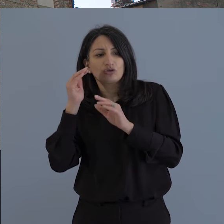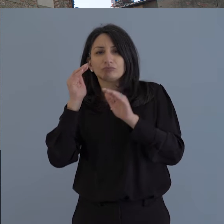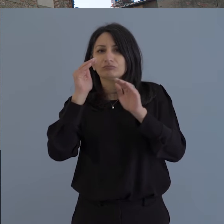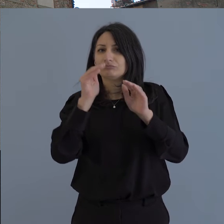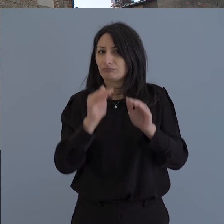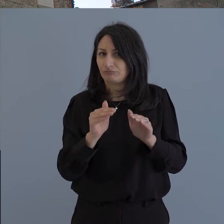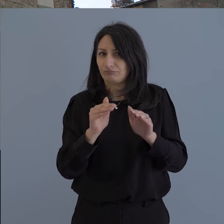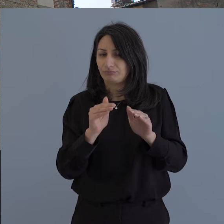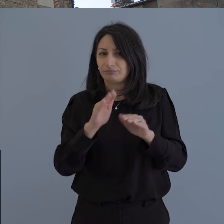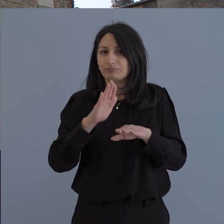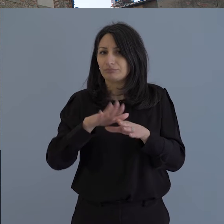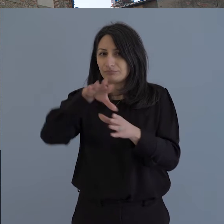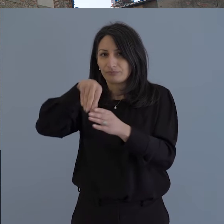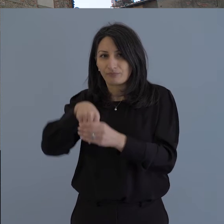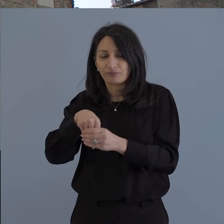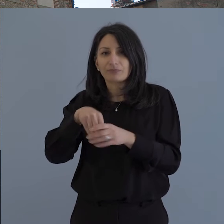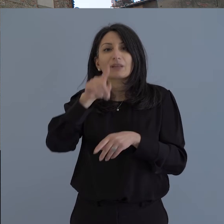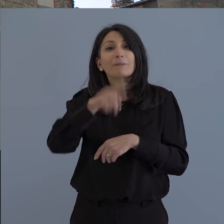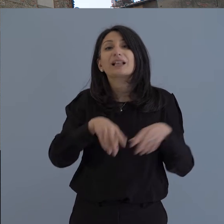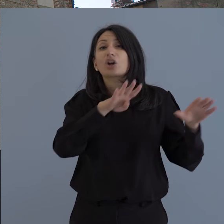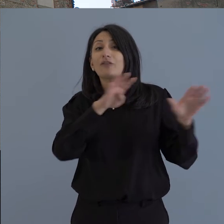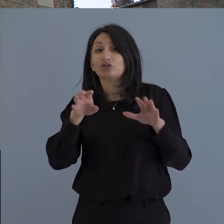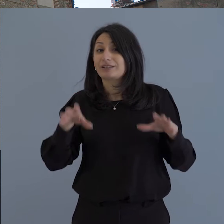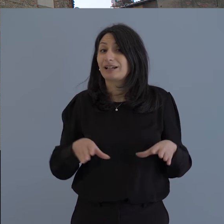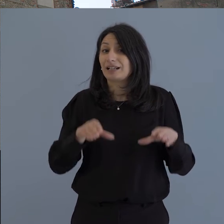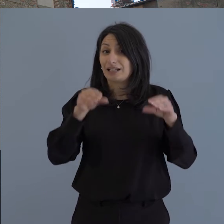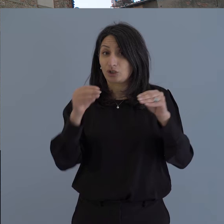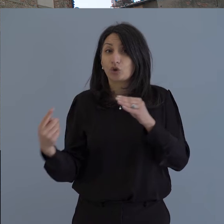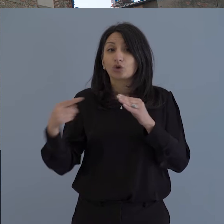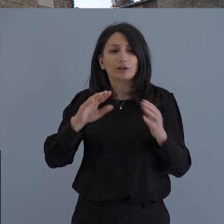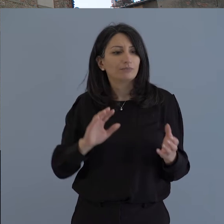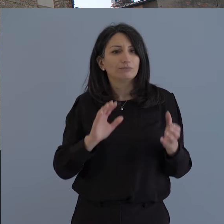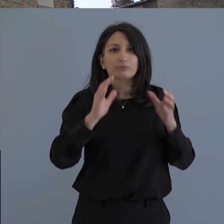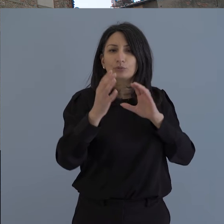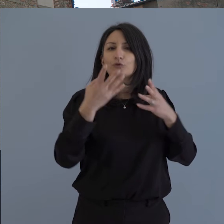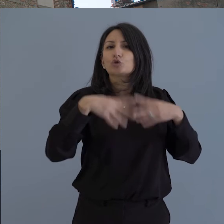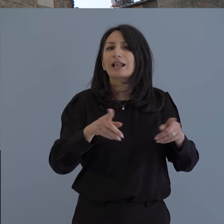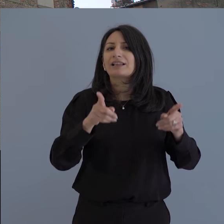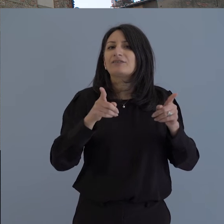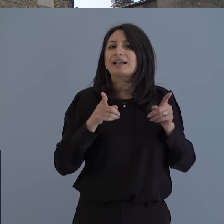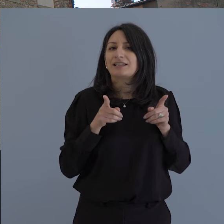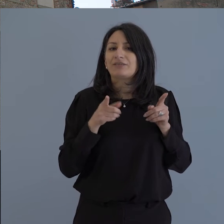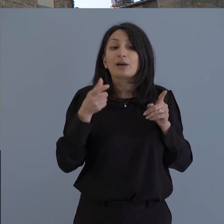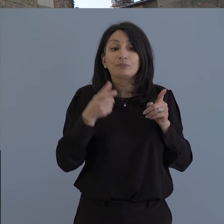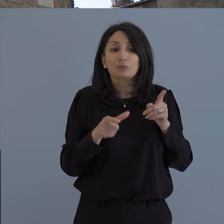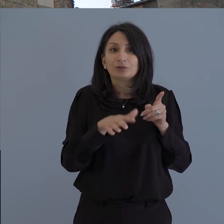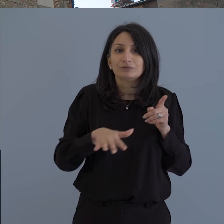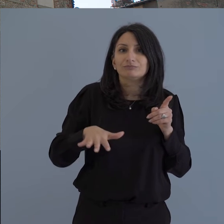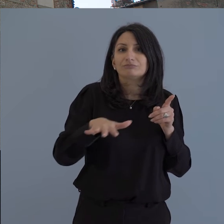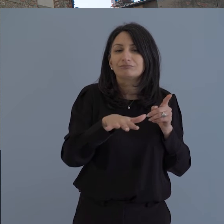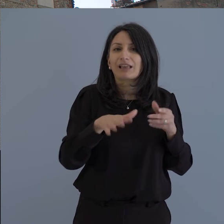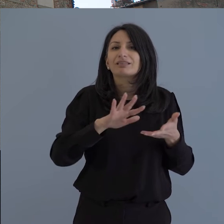e nei primi decenni del Novecento tornò ad assumere la sua originaria funzione difensiva con